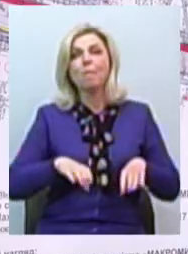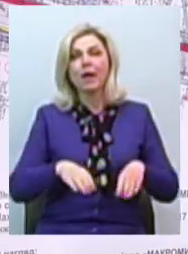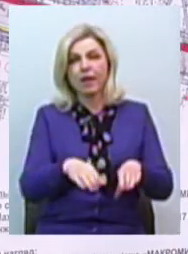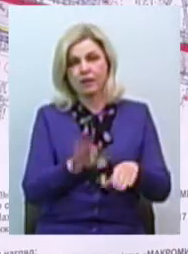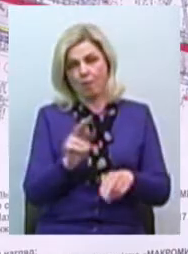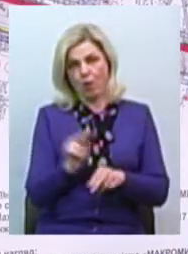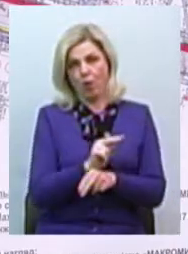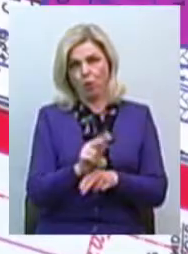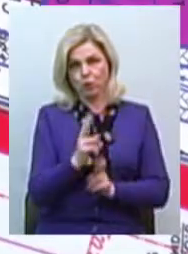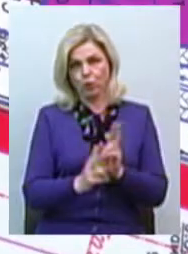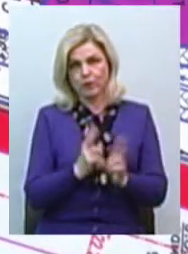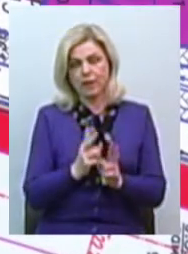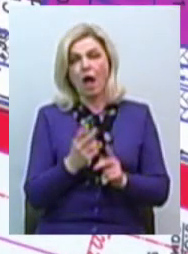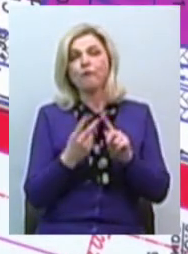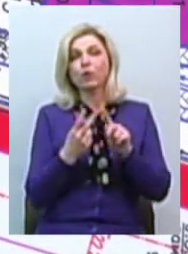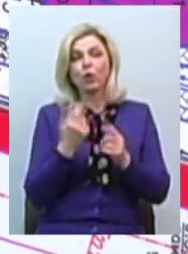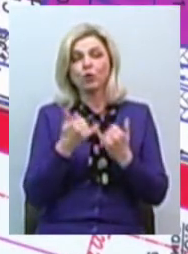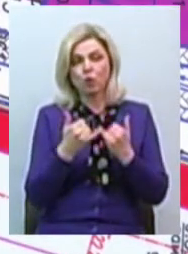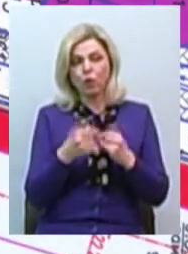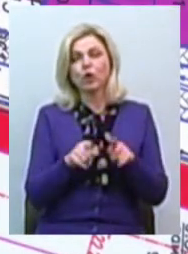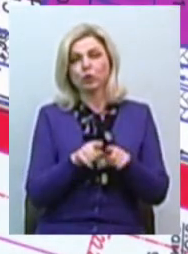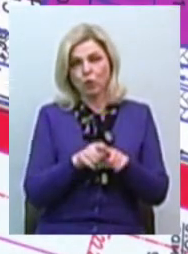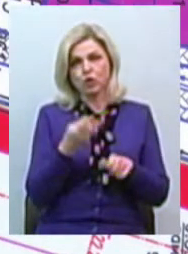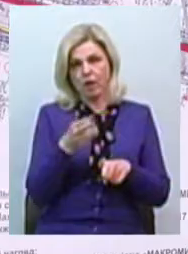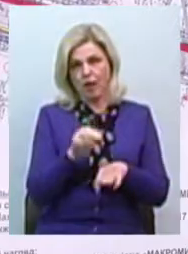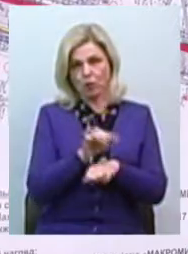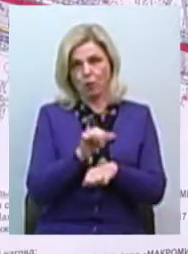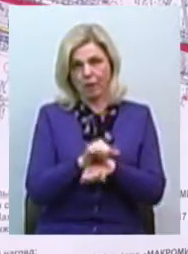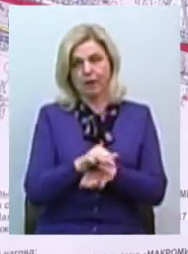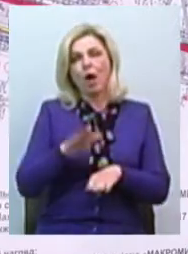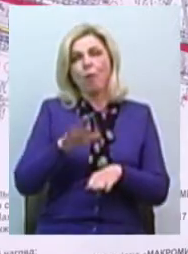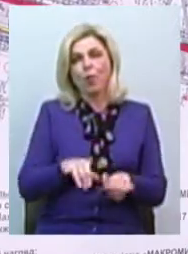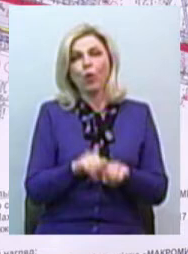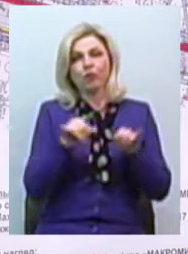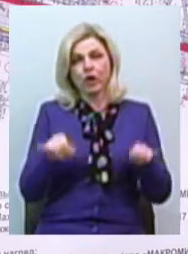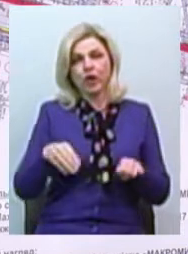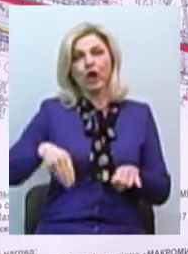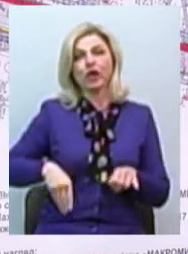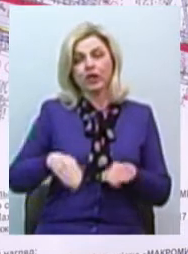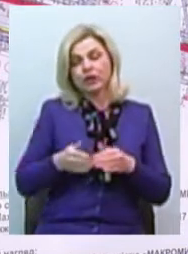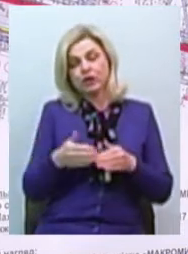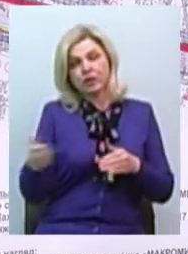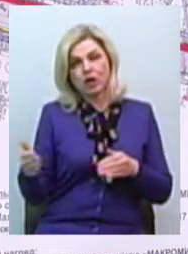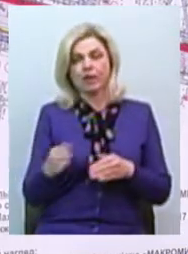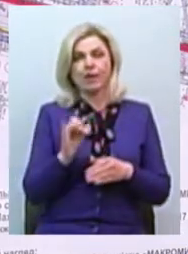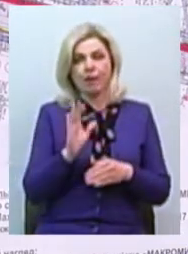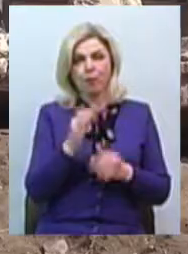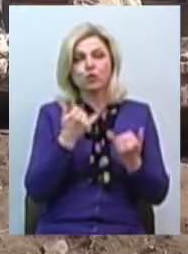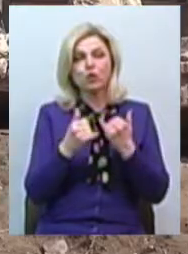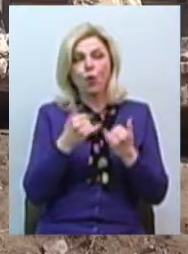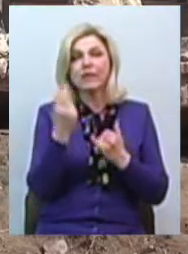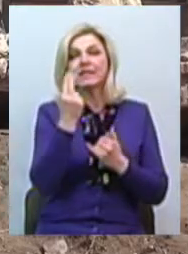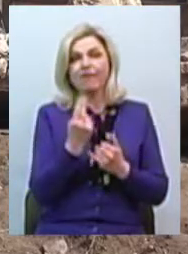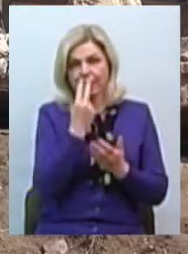реконструкція буде. Друга жовта – це теж буде для зупинки. Потім розширення кишені, розширення для поворотів жовтим кольором